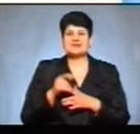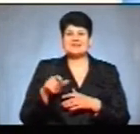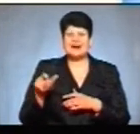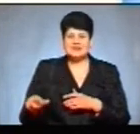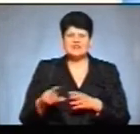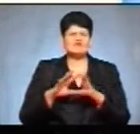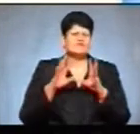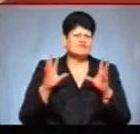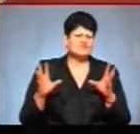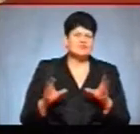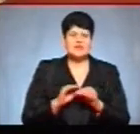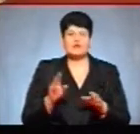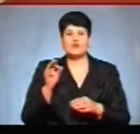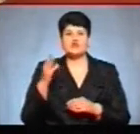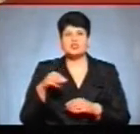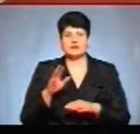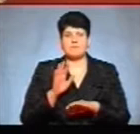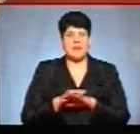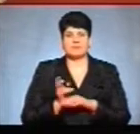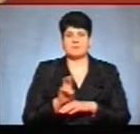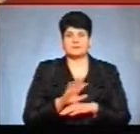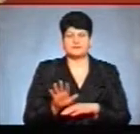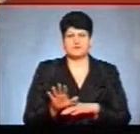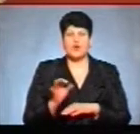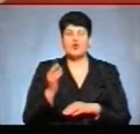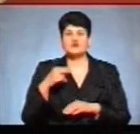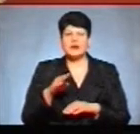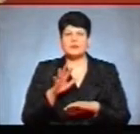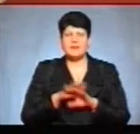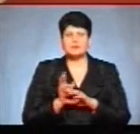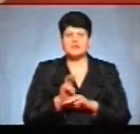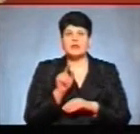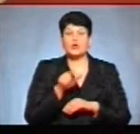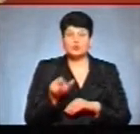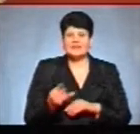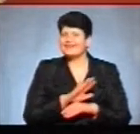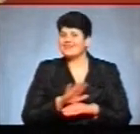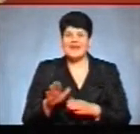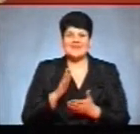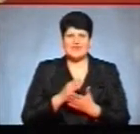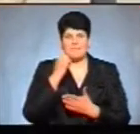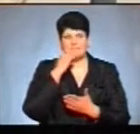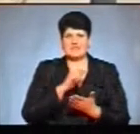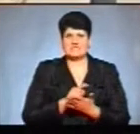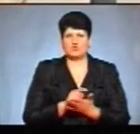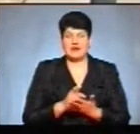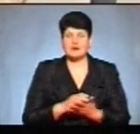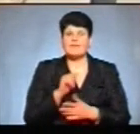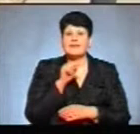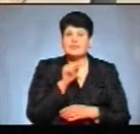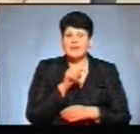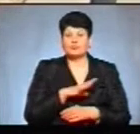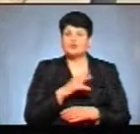взагалі в Ощадбанк не пішли. В Ощадбанк пішли тільки ті люди, які не є пенсіонерами. І там у них було